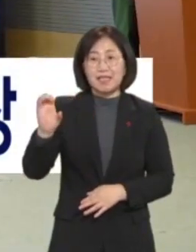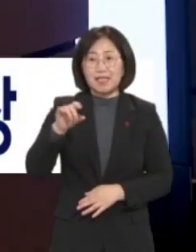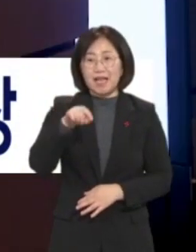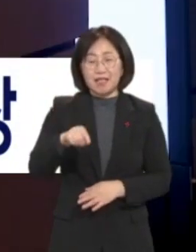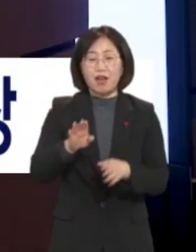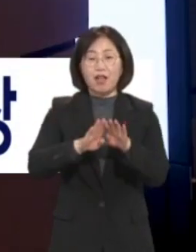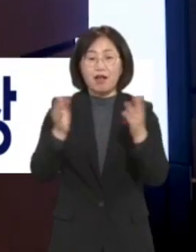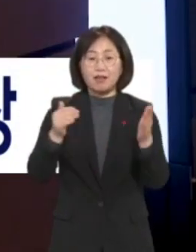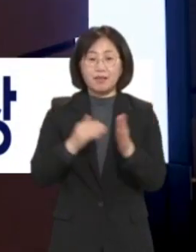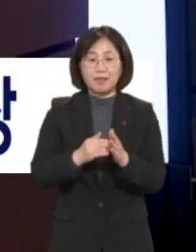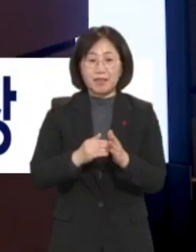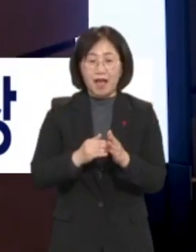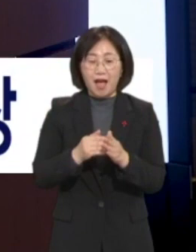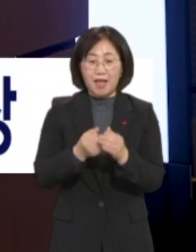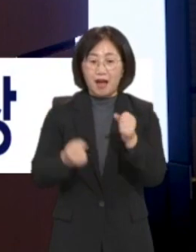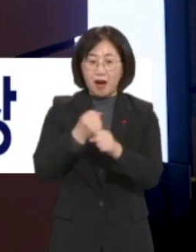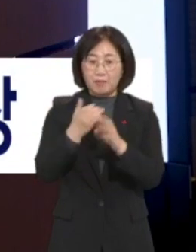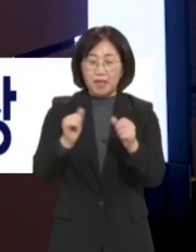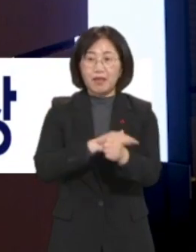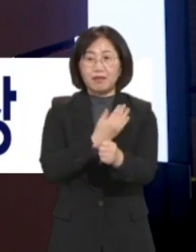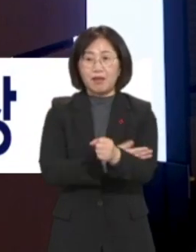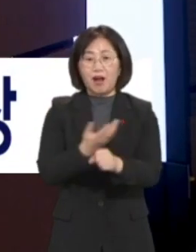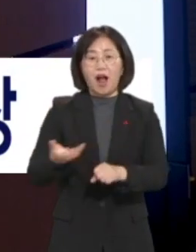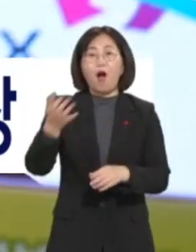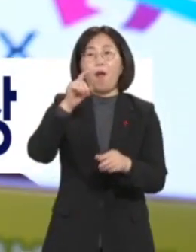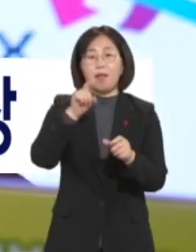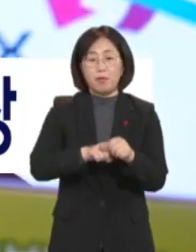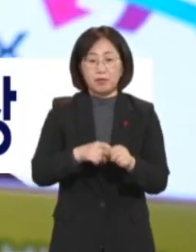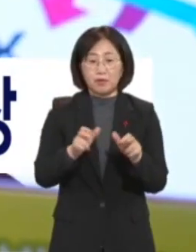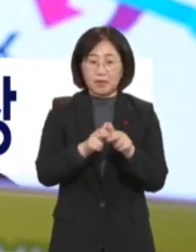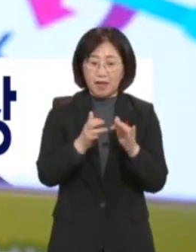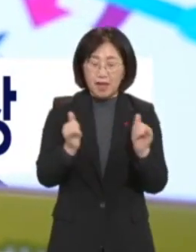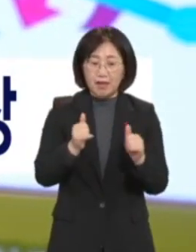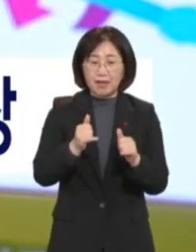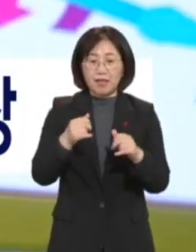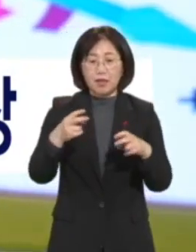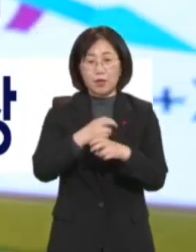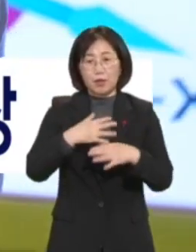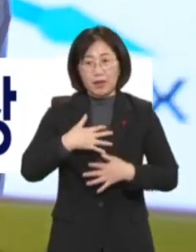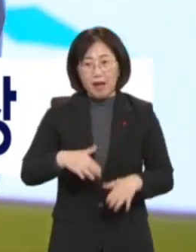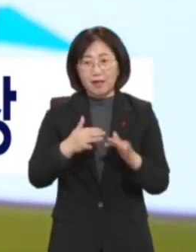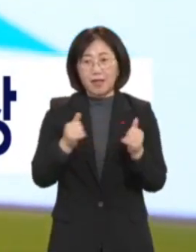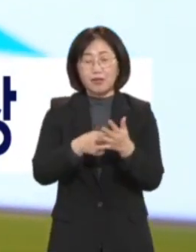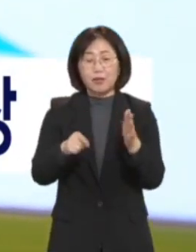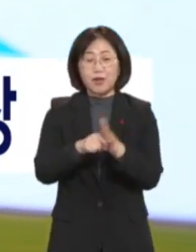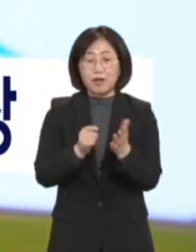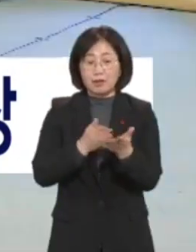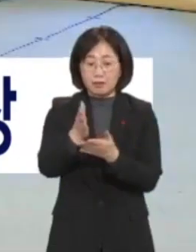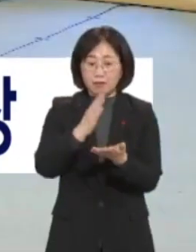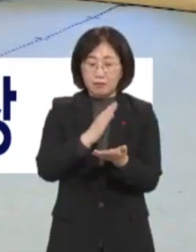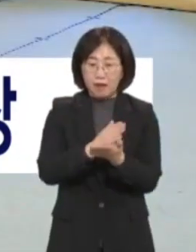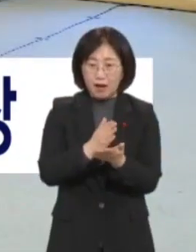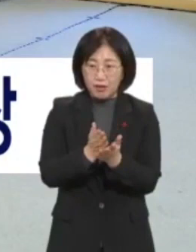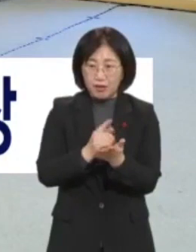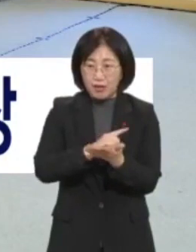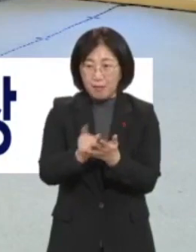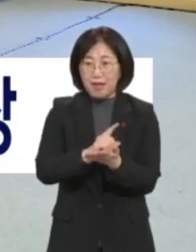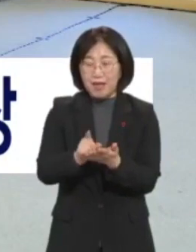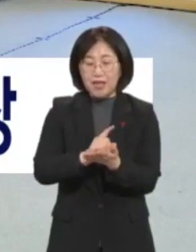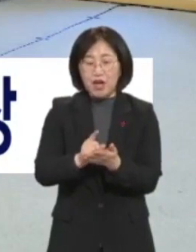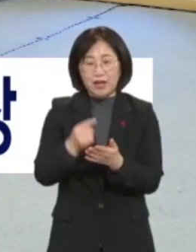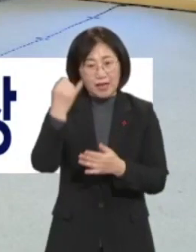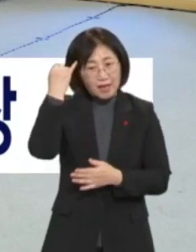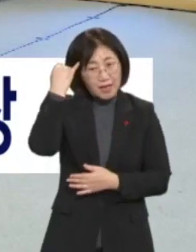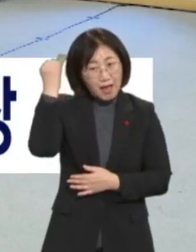역량 강화를 위해 열린 이번 경진 대회에는 장애인 등 교통 약자들을 위해 전용 내비게이션 개발 아이디어를 제시한 구름